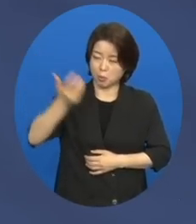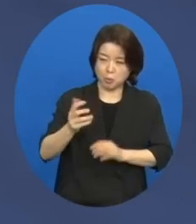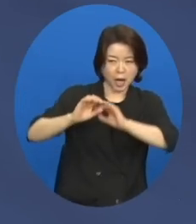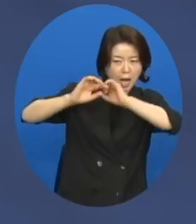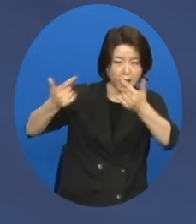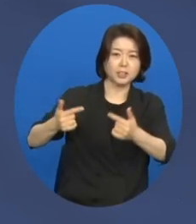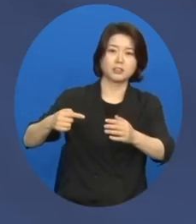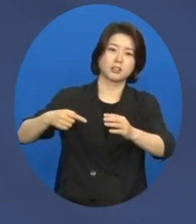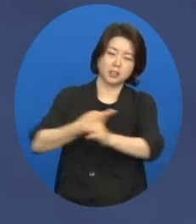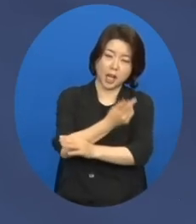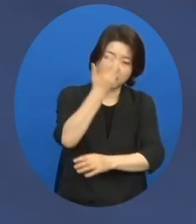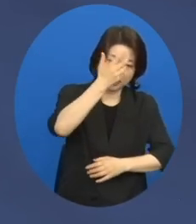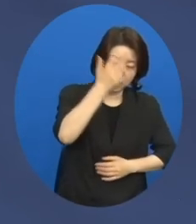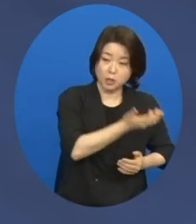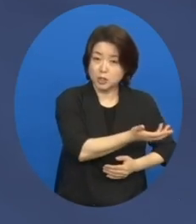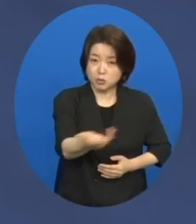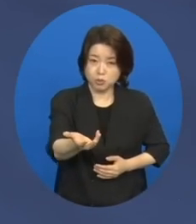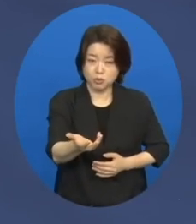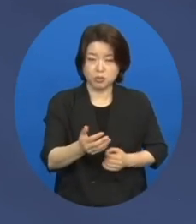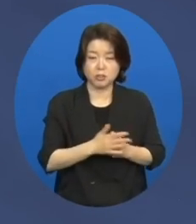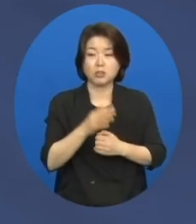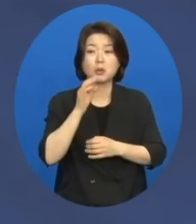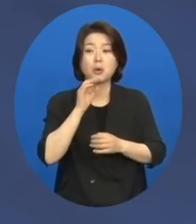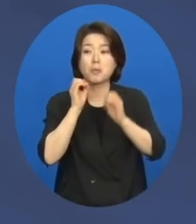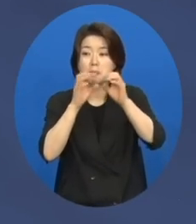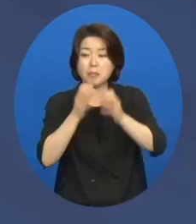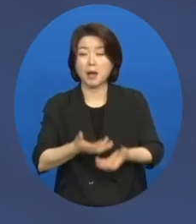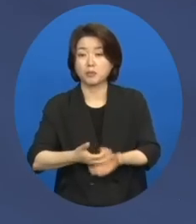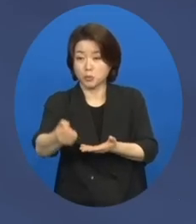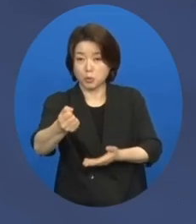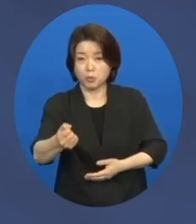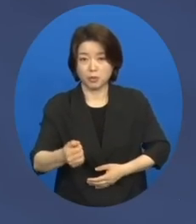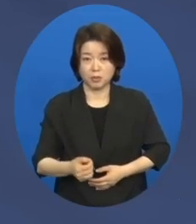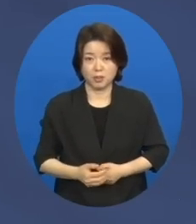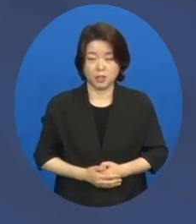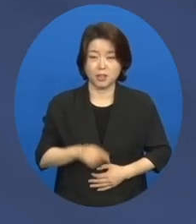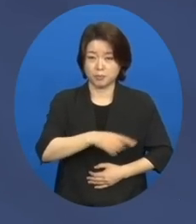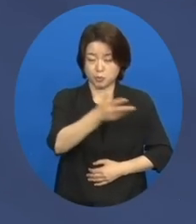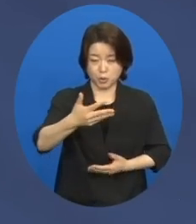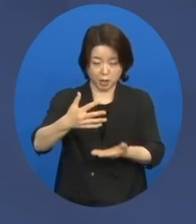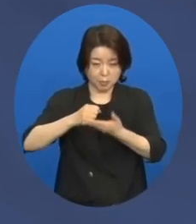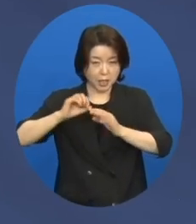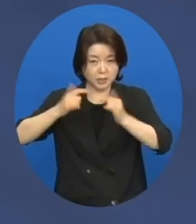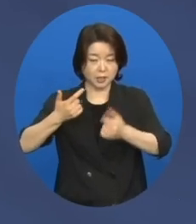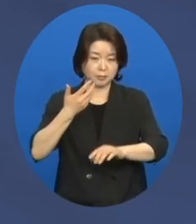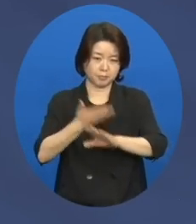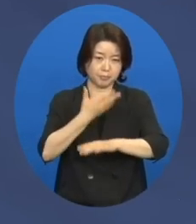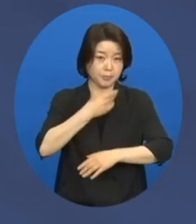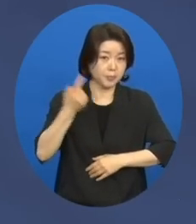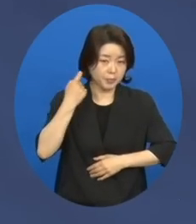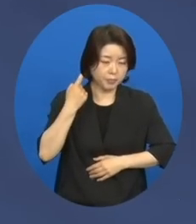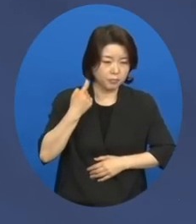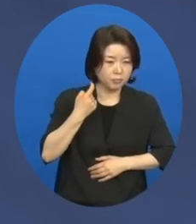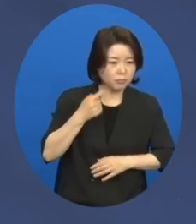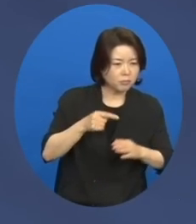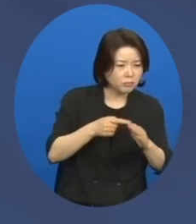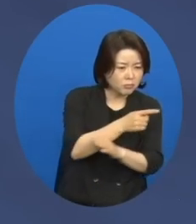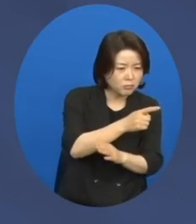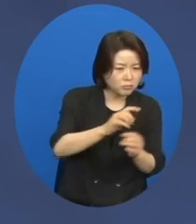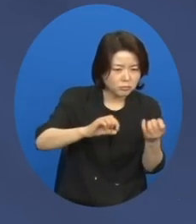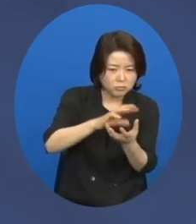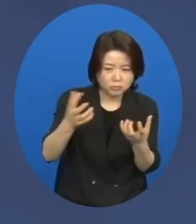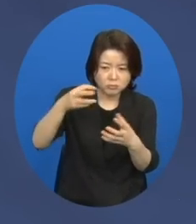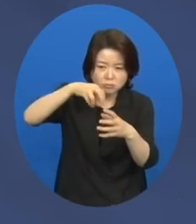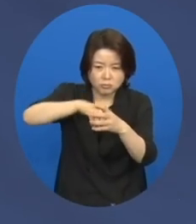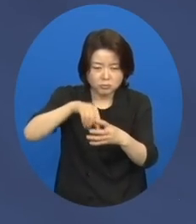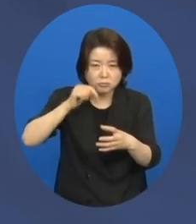아닌 다른 영이 영을 전파받게 한다거나 너희가 받지도 아니한 다른 복음을 이상하게 뒤섞고 비빔밥